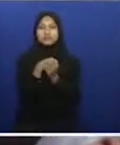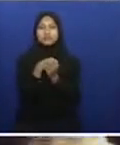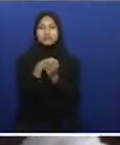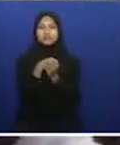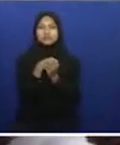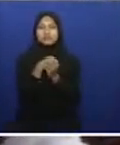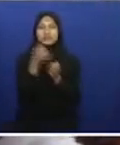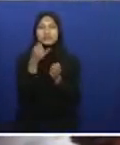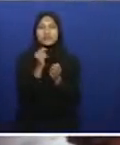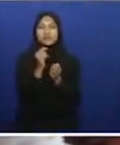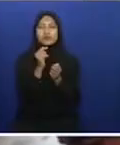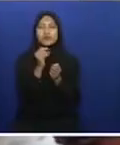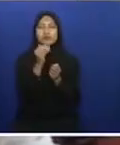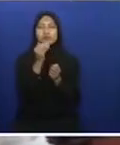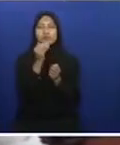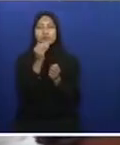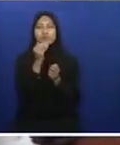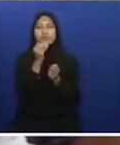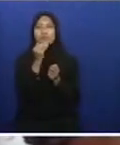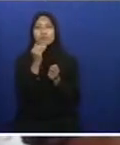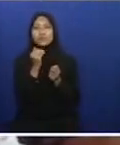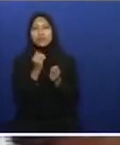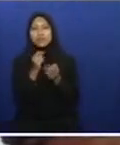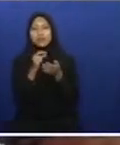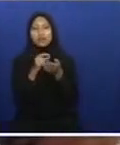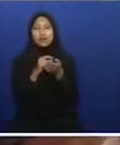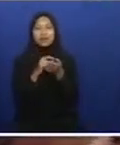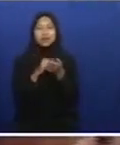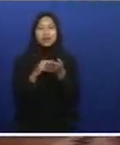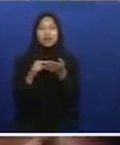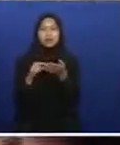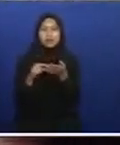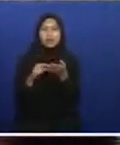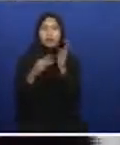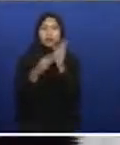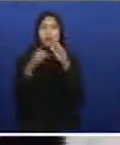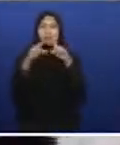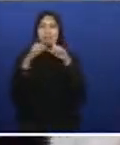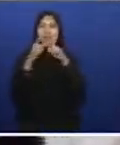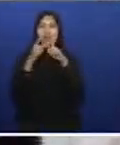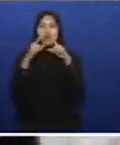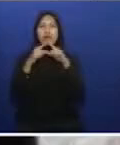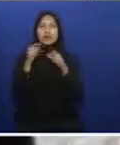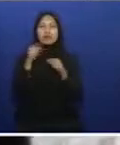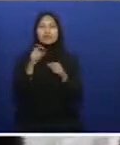Yang punya titel maha di dunia ini cuma dua.